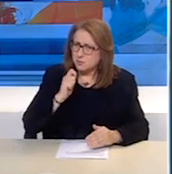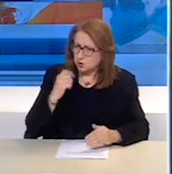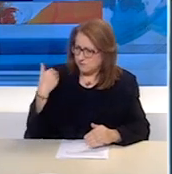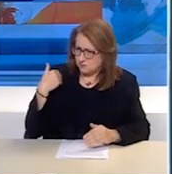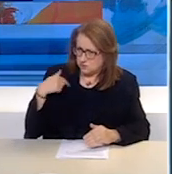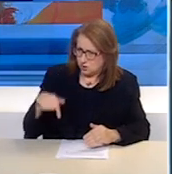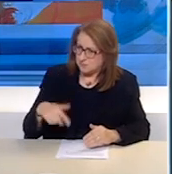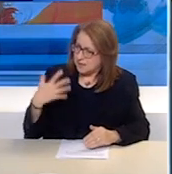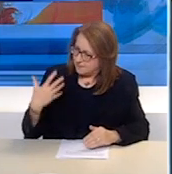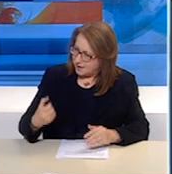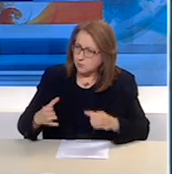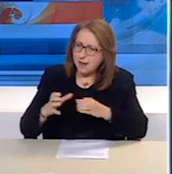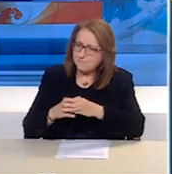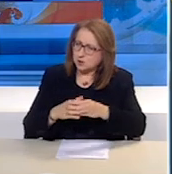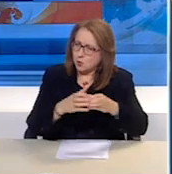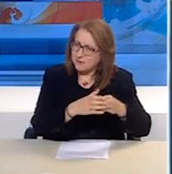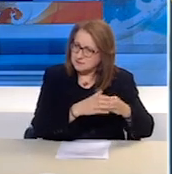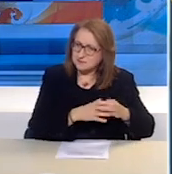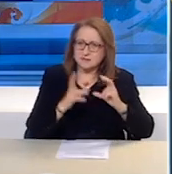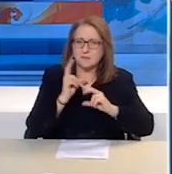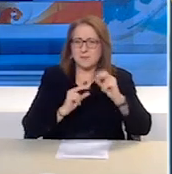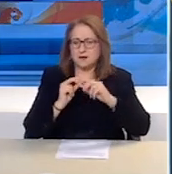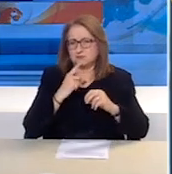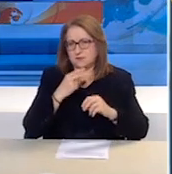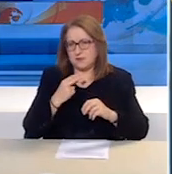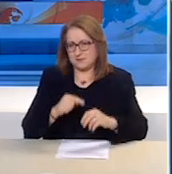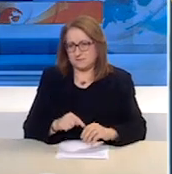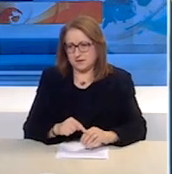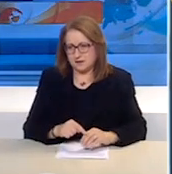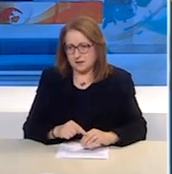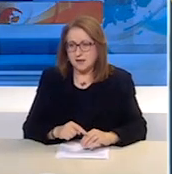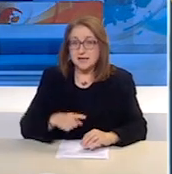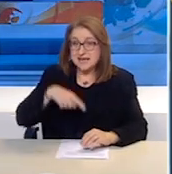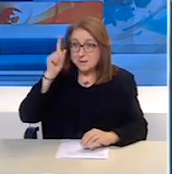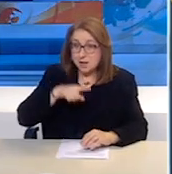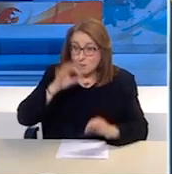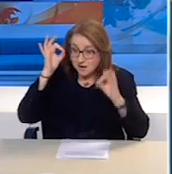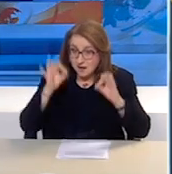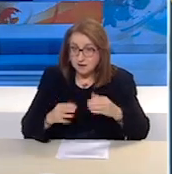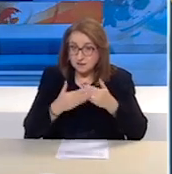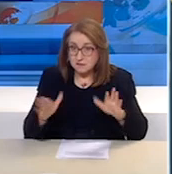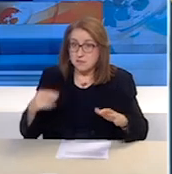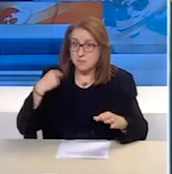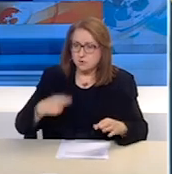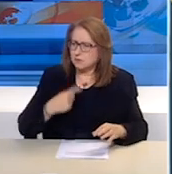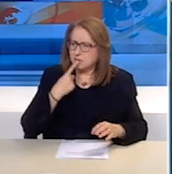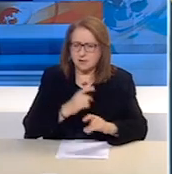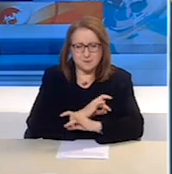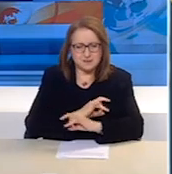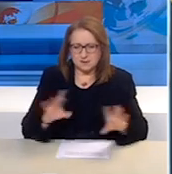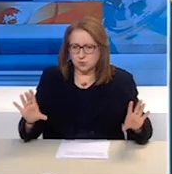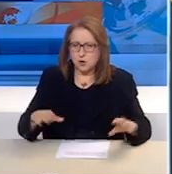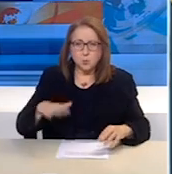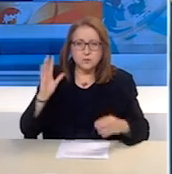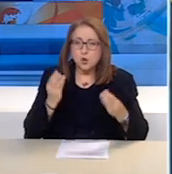οριστεί υποεπιτροπές που θα τα συζητήσουν ένα προς ένα. Έτσι. Ούτε σαφή ημερομηνία βάλαμε, ούτε το σαφή τρόπο με το οποίο θα